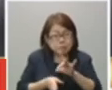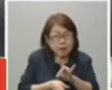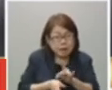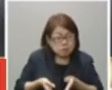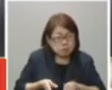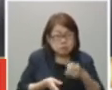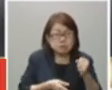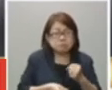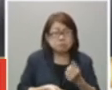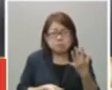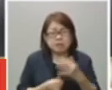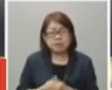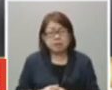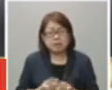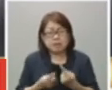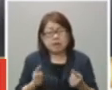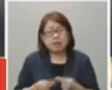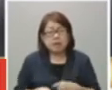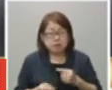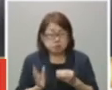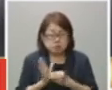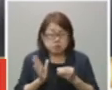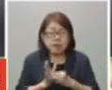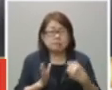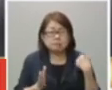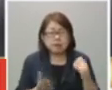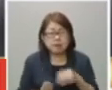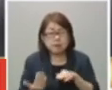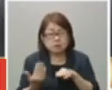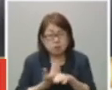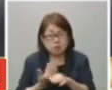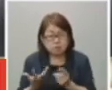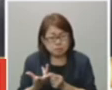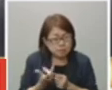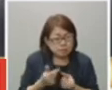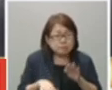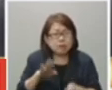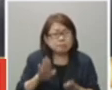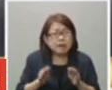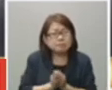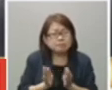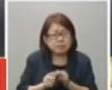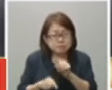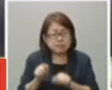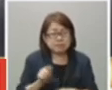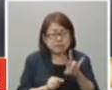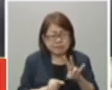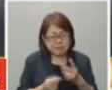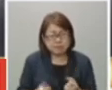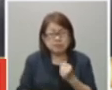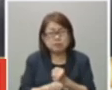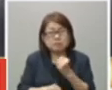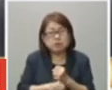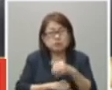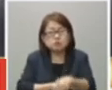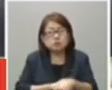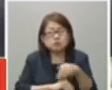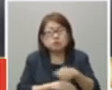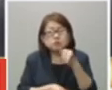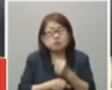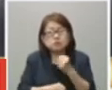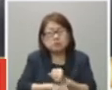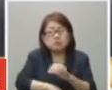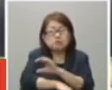ที่ถนนแค่ 7% พอเราสร้างรถไฟฟ้าแน่นอนครับการก่อสร้างก็ต้องไปกินพื้น